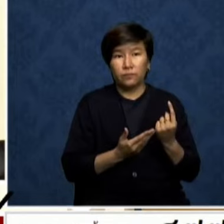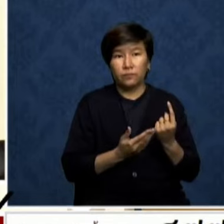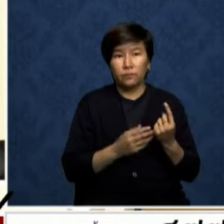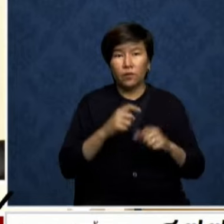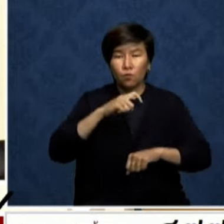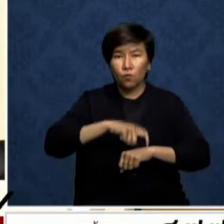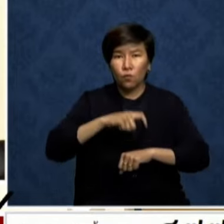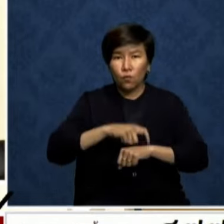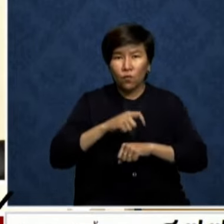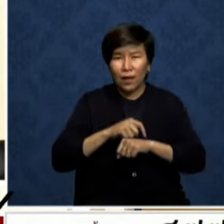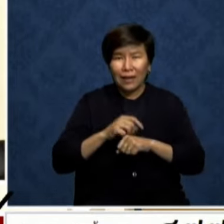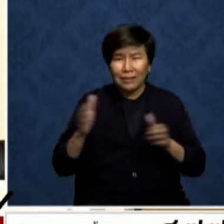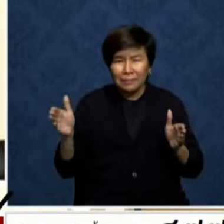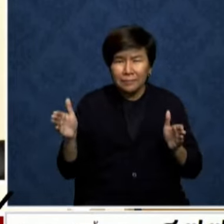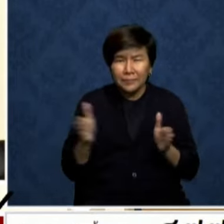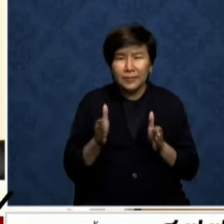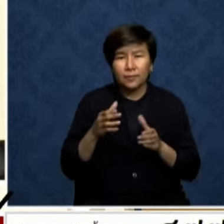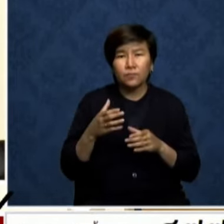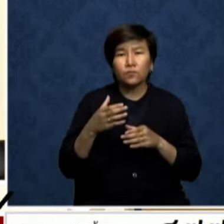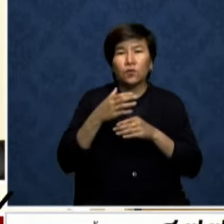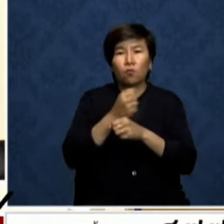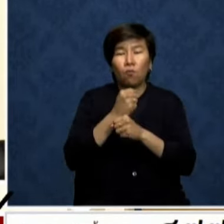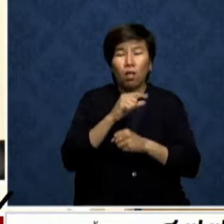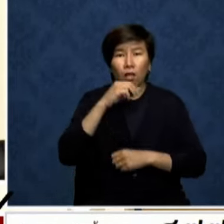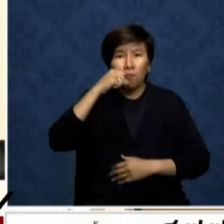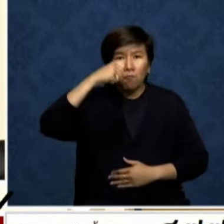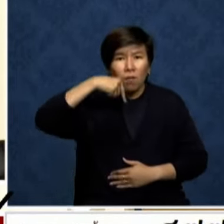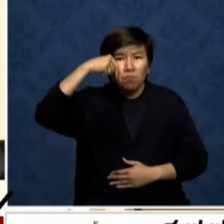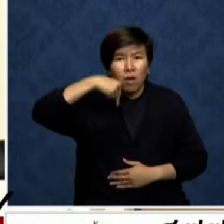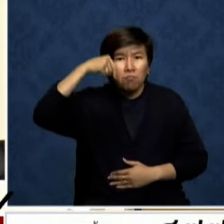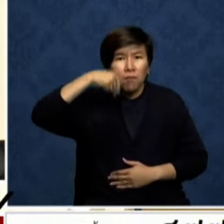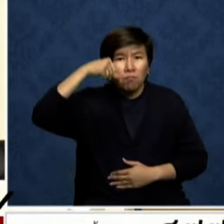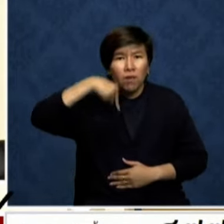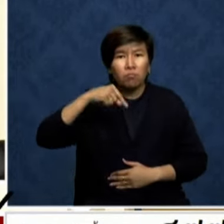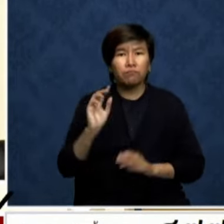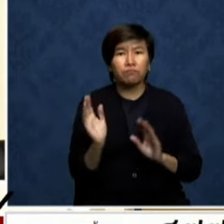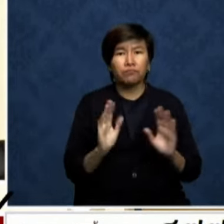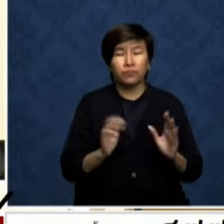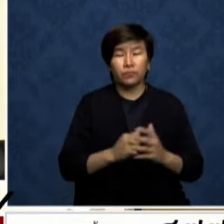กระชับแล้วก็อย่าซ้ำบเวียนซ้ำซากนะครับเชญครั